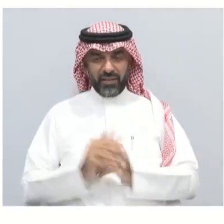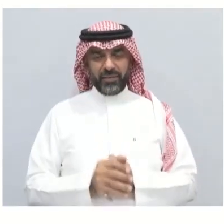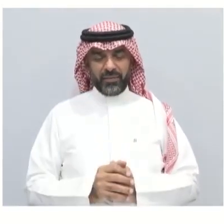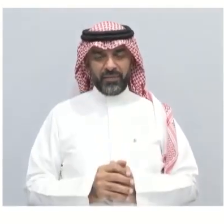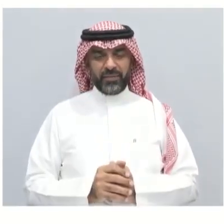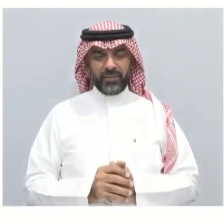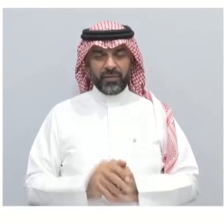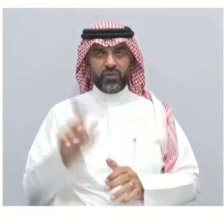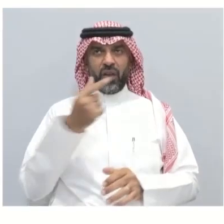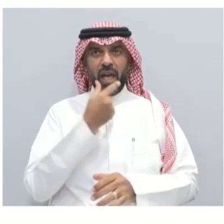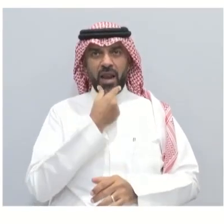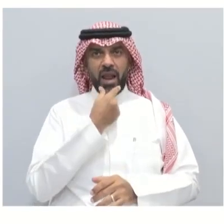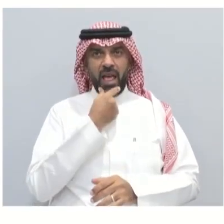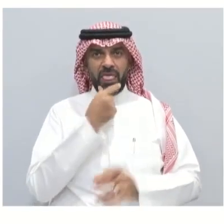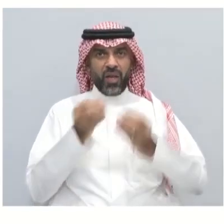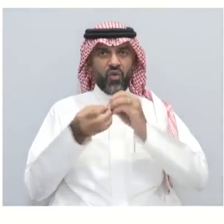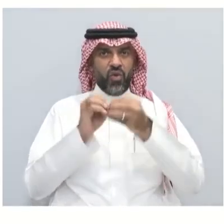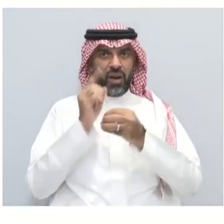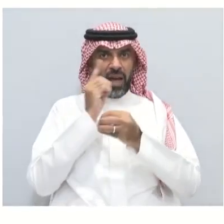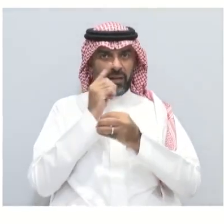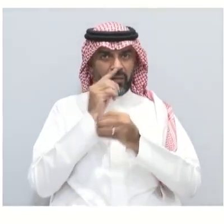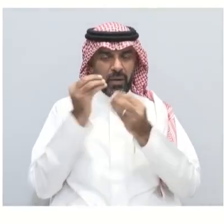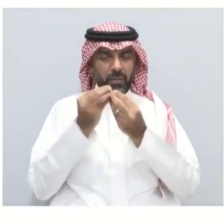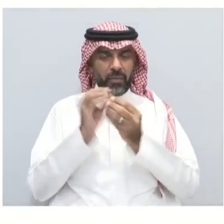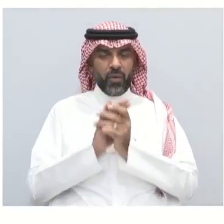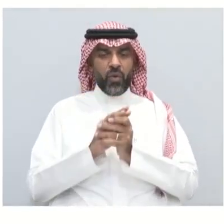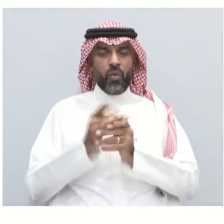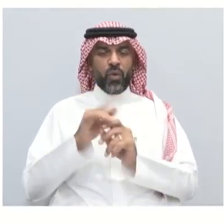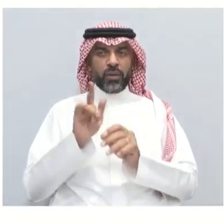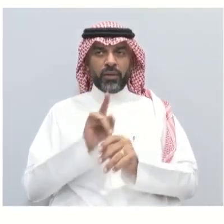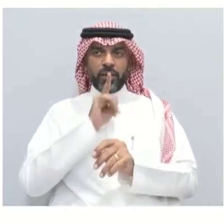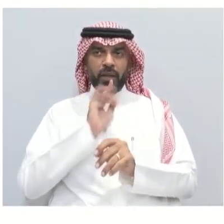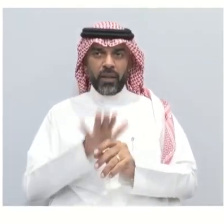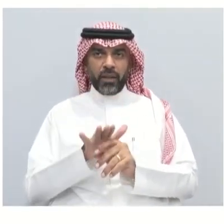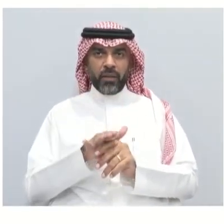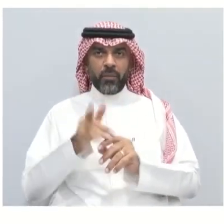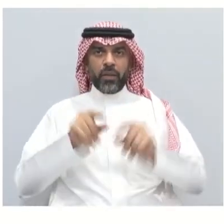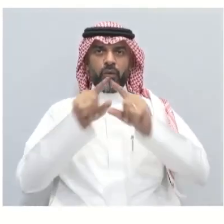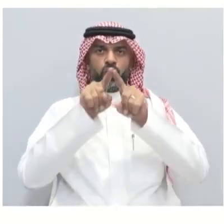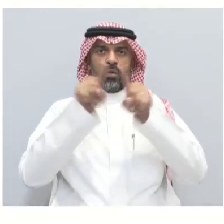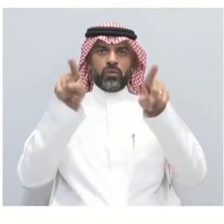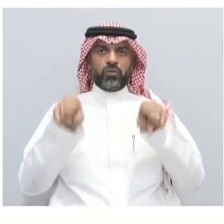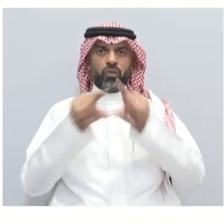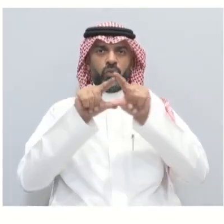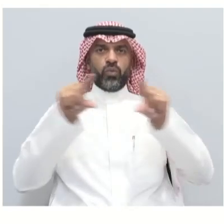النص الرياض موجود بشكل ويوجد حدود